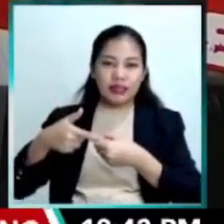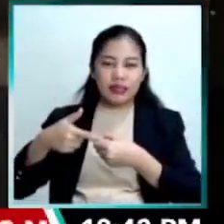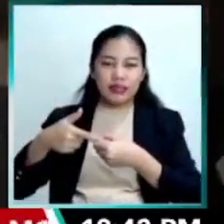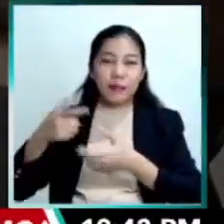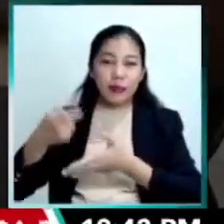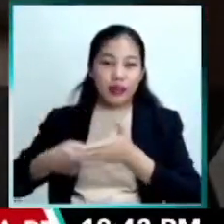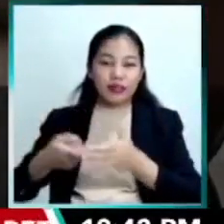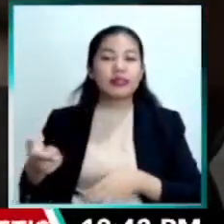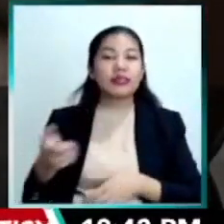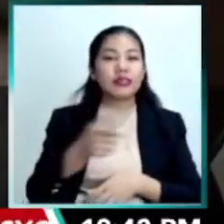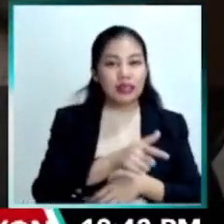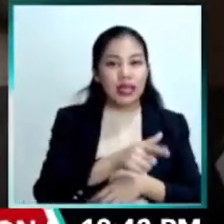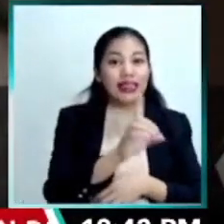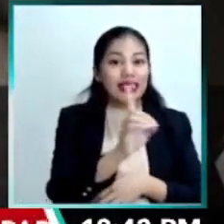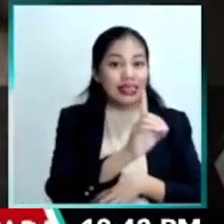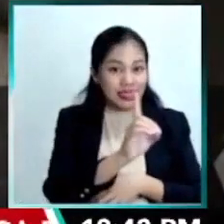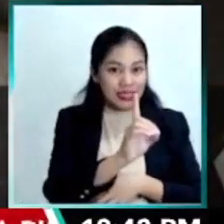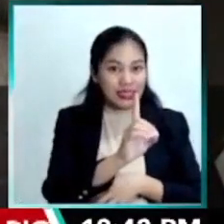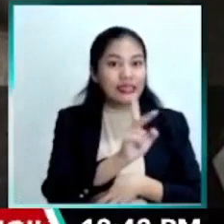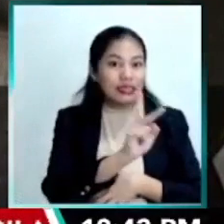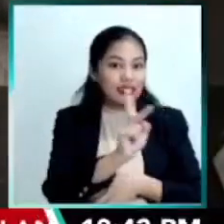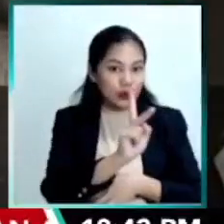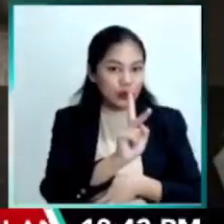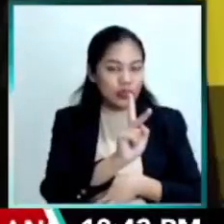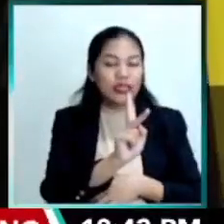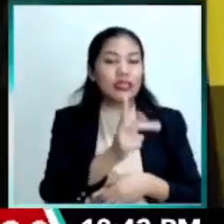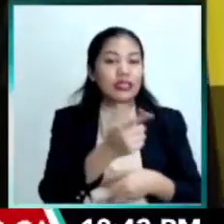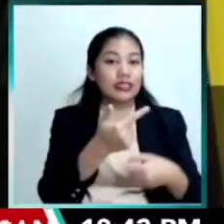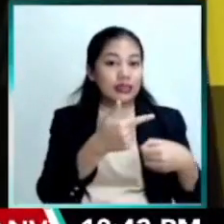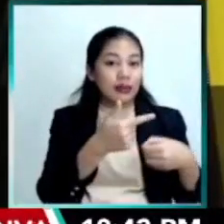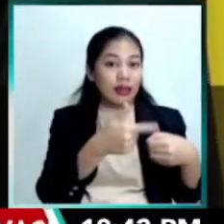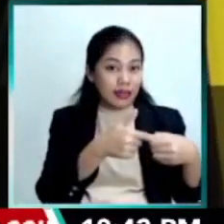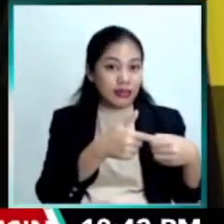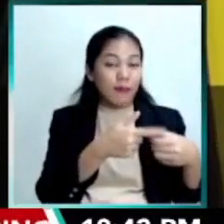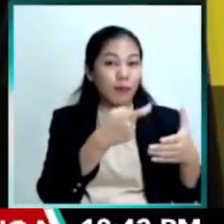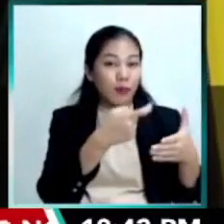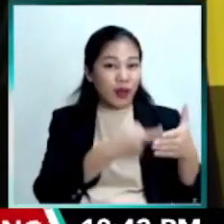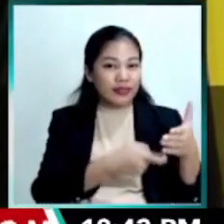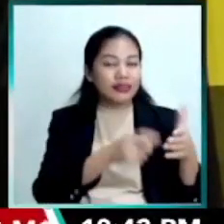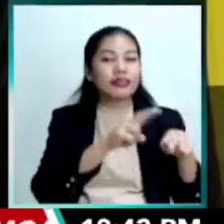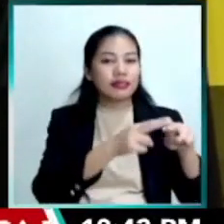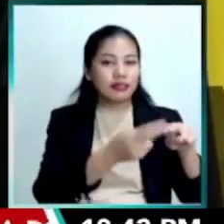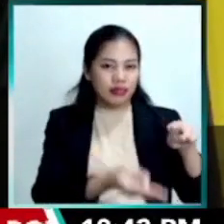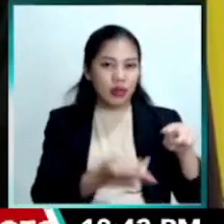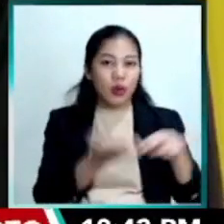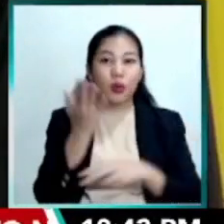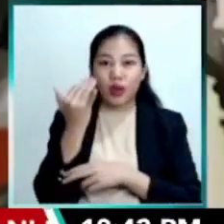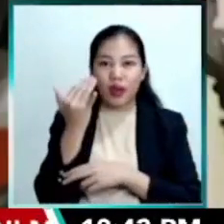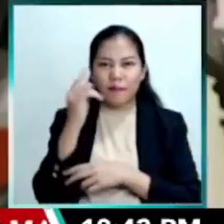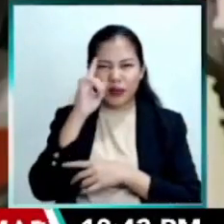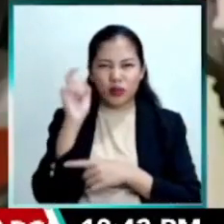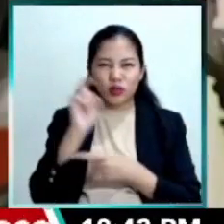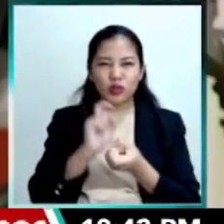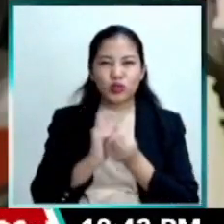ng diesel at kerosene. Bunsod daw yan ang paggalaw ng presyo sa international market.